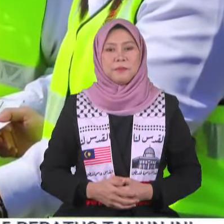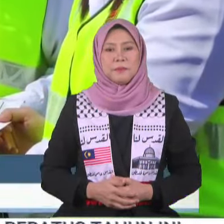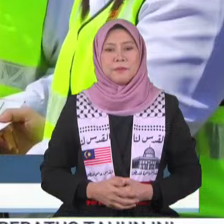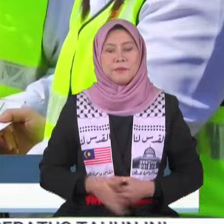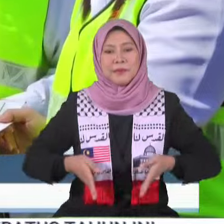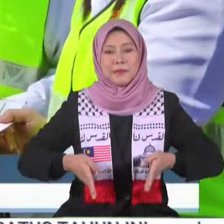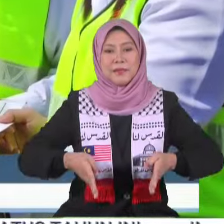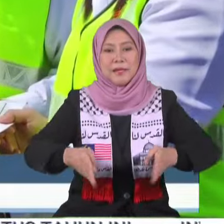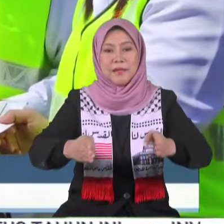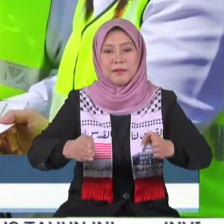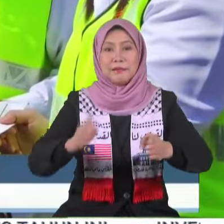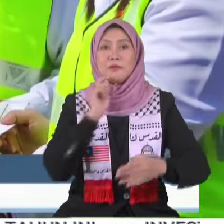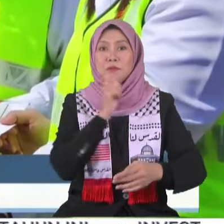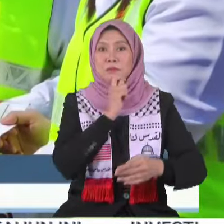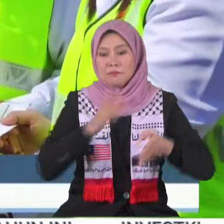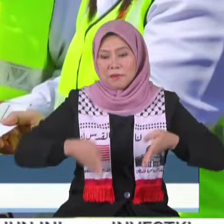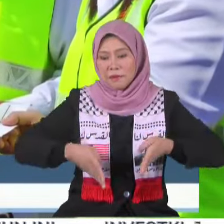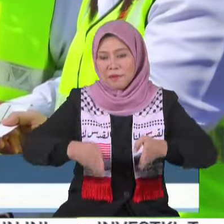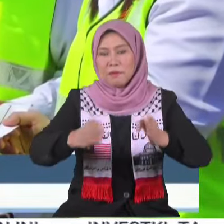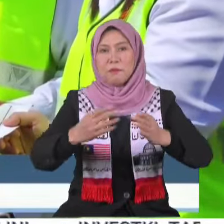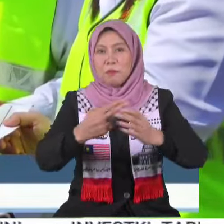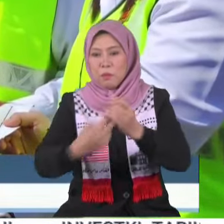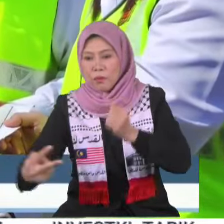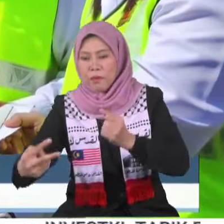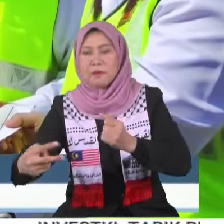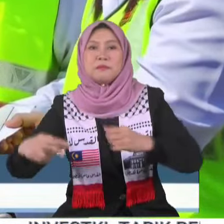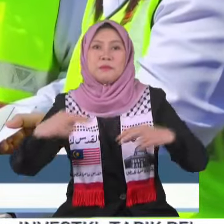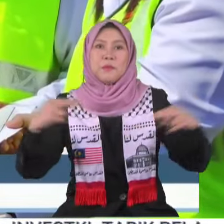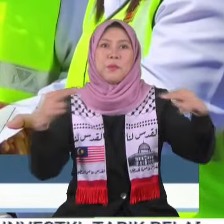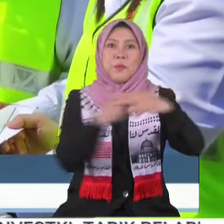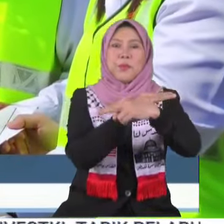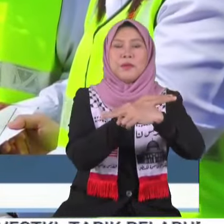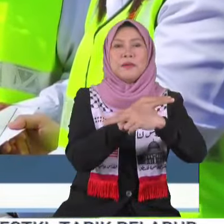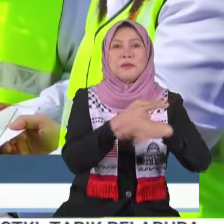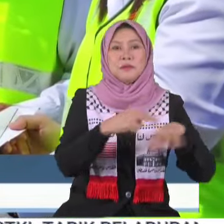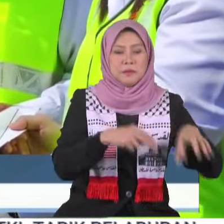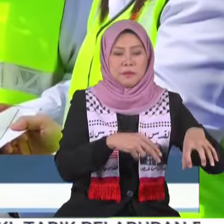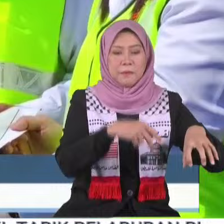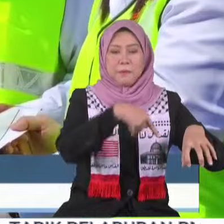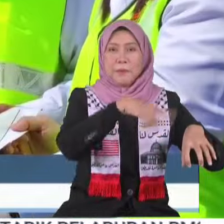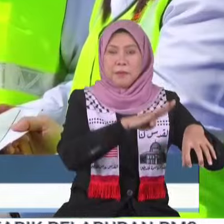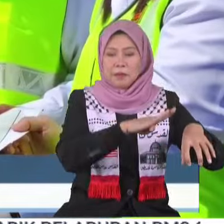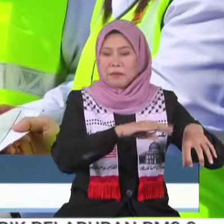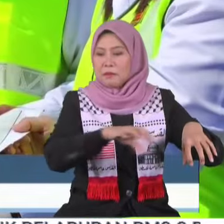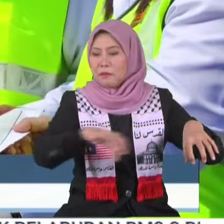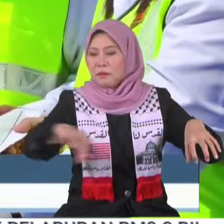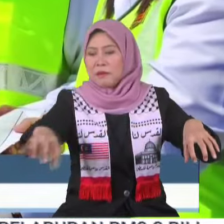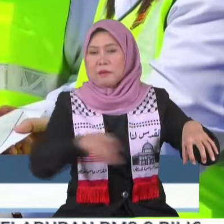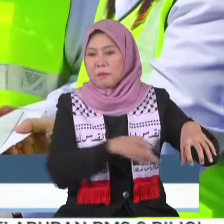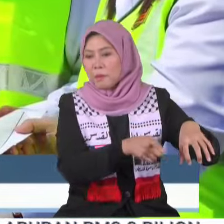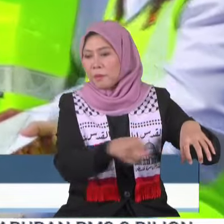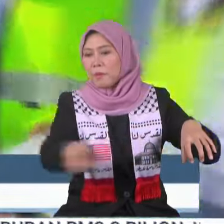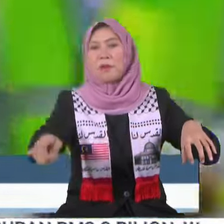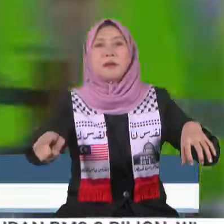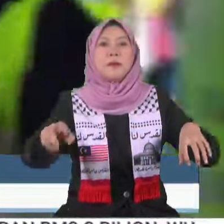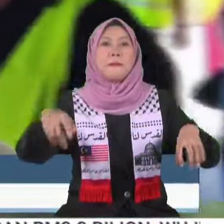Jalan berkembar ini hampir bersamaan Lebuh Raya Pan Borneo dan jalan ini adalah bersambung dari Lebuh Raya Pan Borneo terus ke Pekan